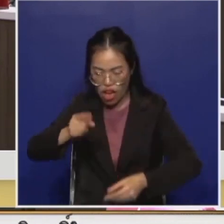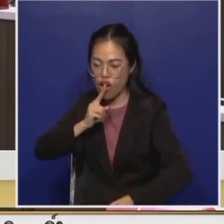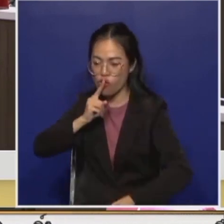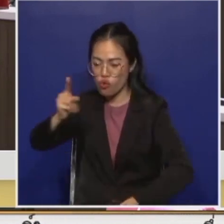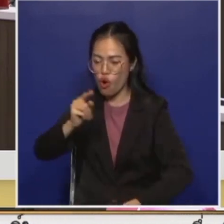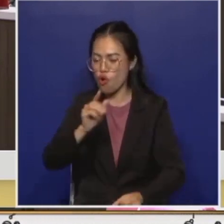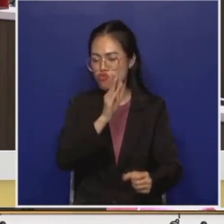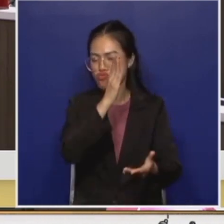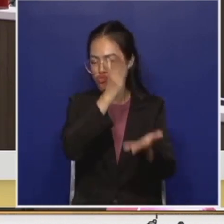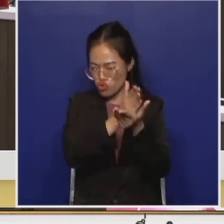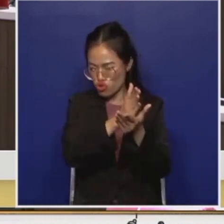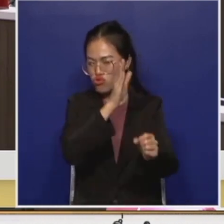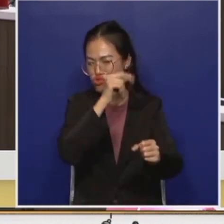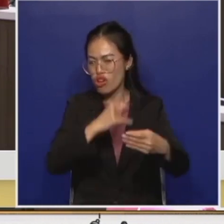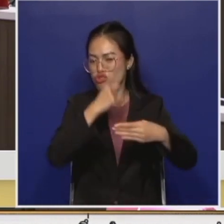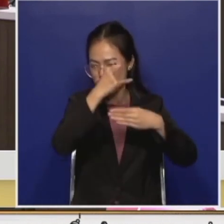ดี